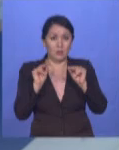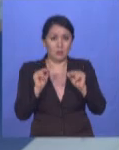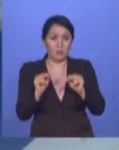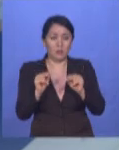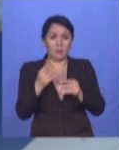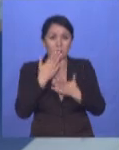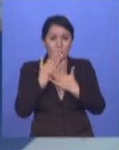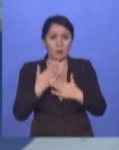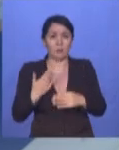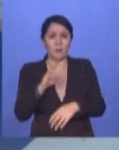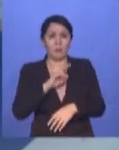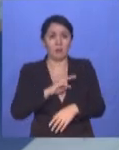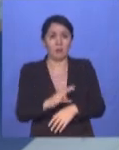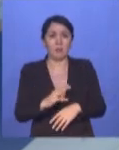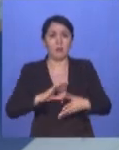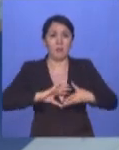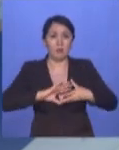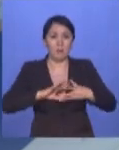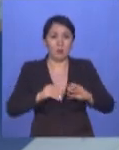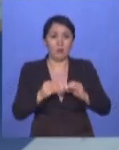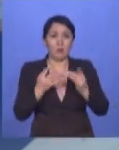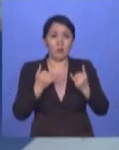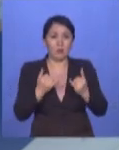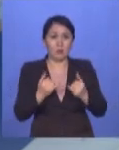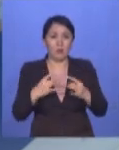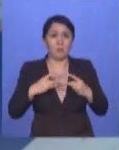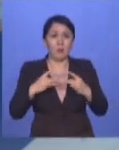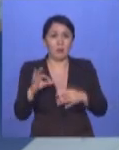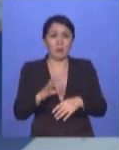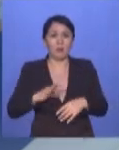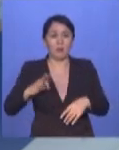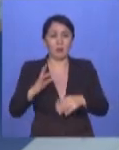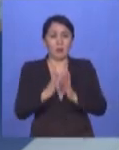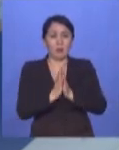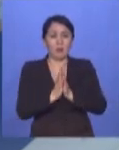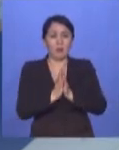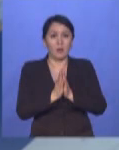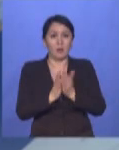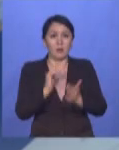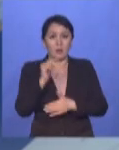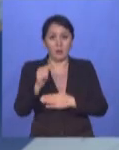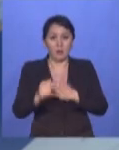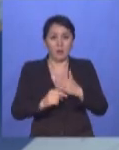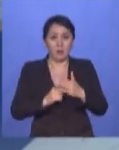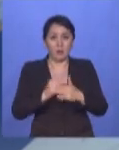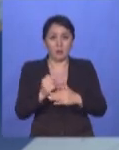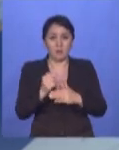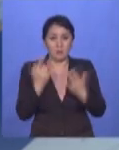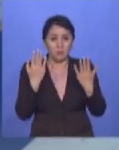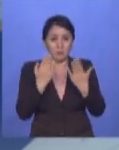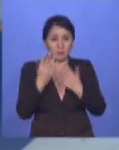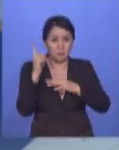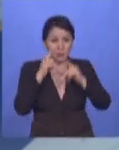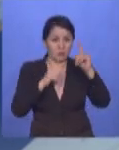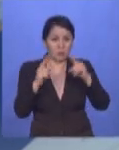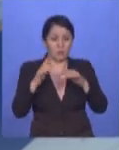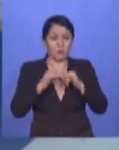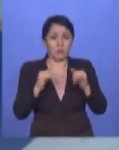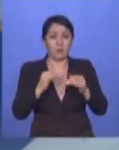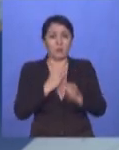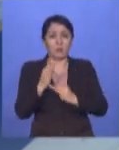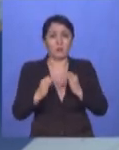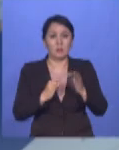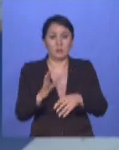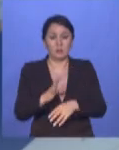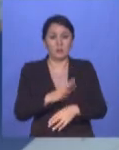шынында мен үлкен еңбектің жемісін байқайсың. Бүгін осы айтулы күнге орай облыстық кітапханада қабырғалы қаламгердің жырлары оқылып,